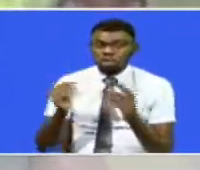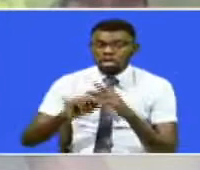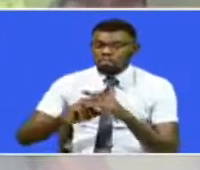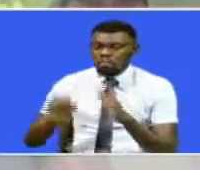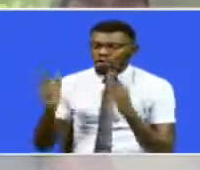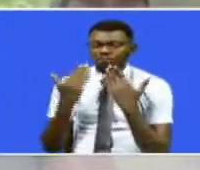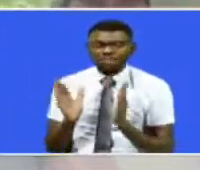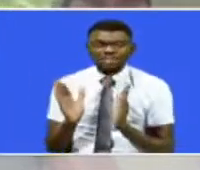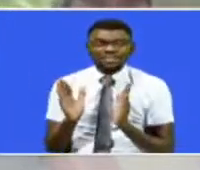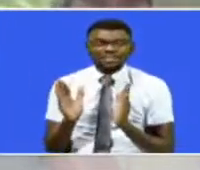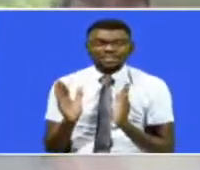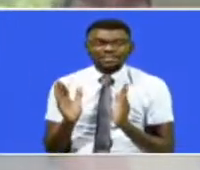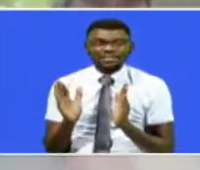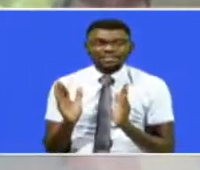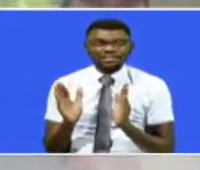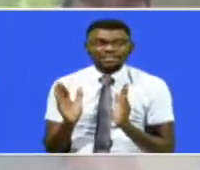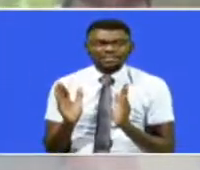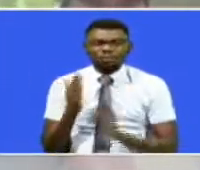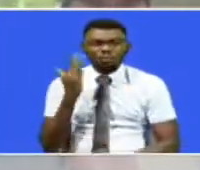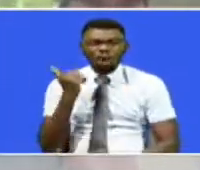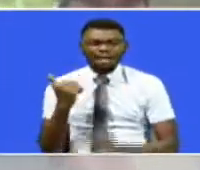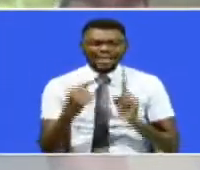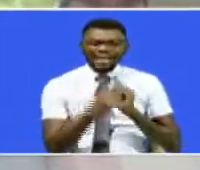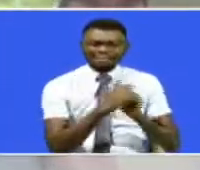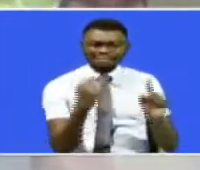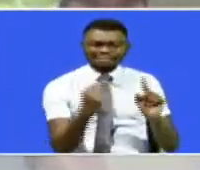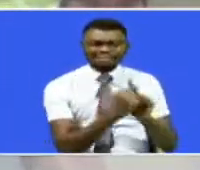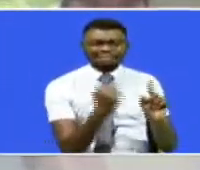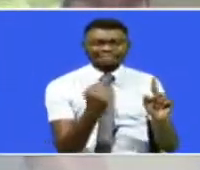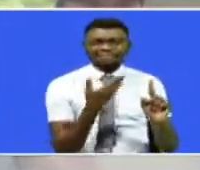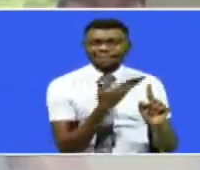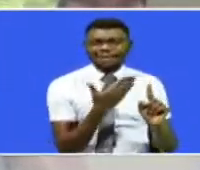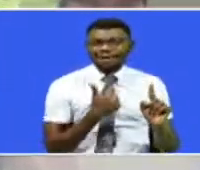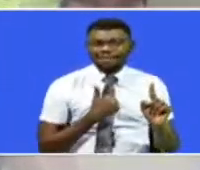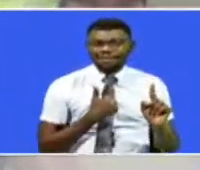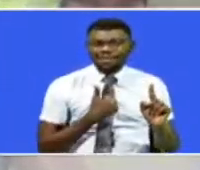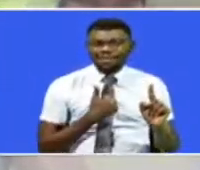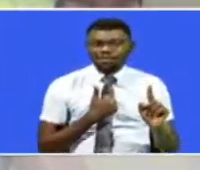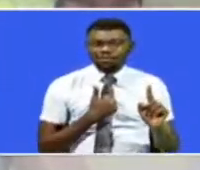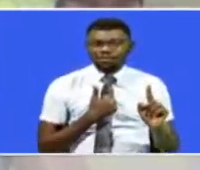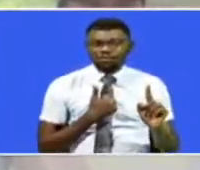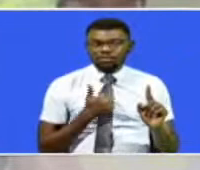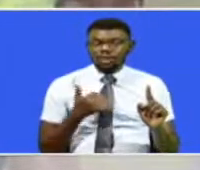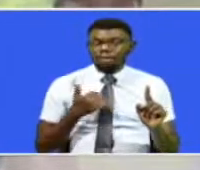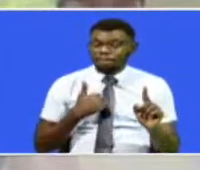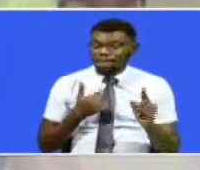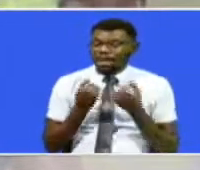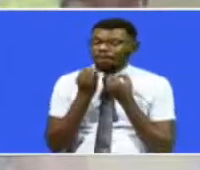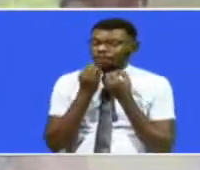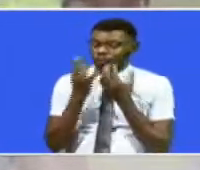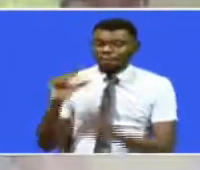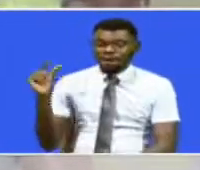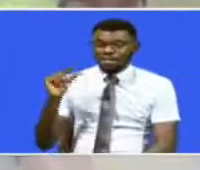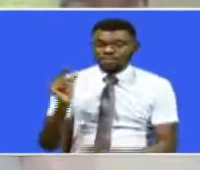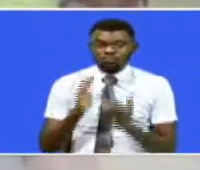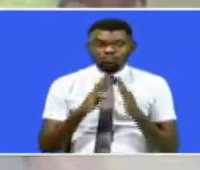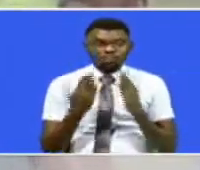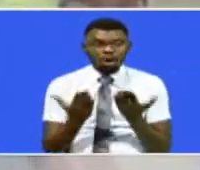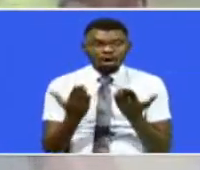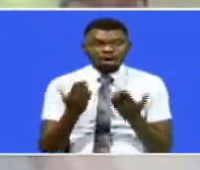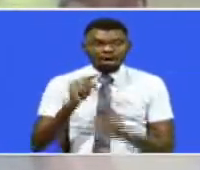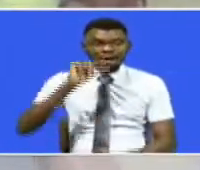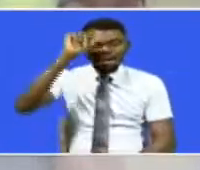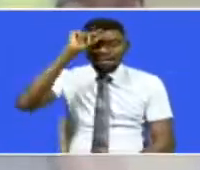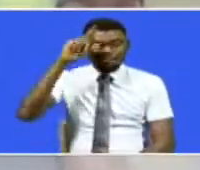ile mambo inaitwa extrajudicial killing. Mimi nasimama hapa Garissa kuambia serikali ya